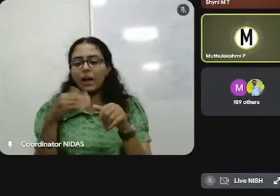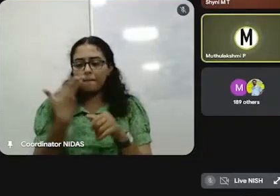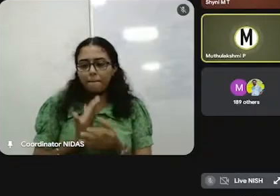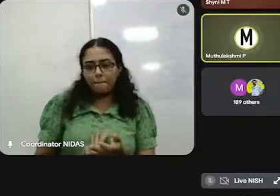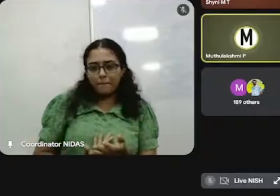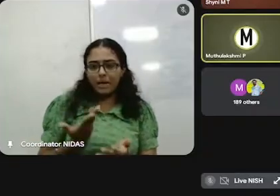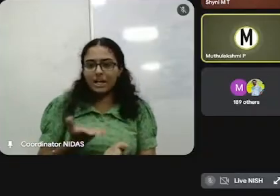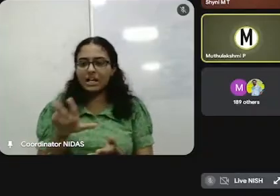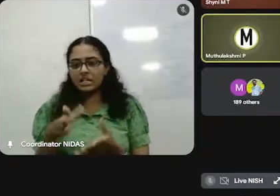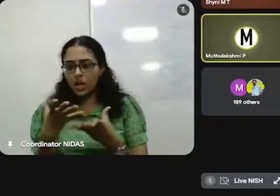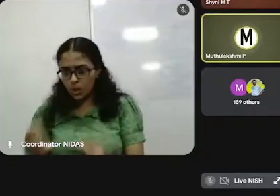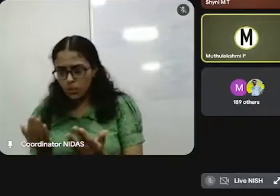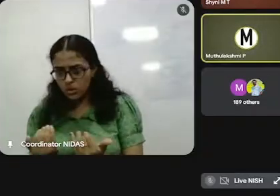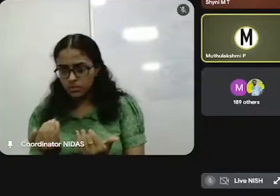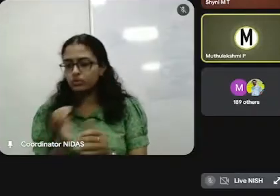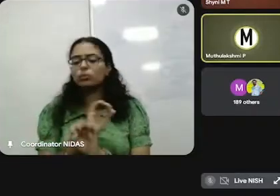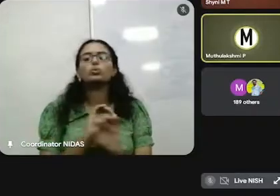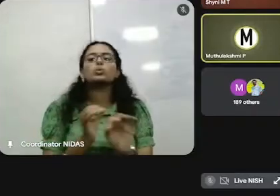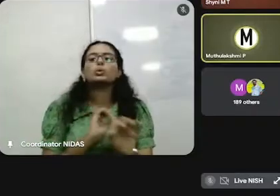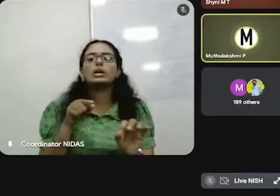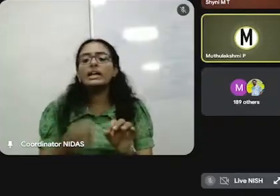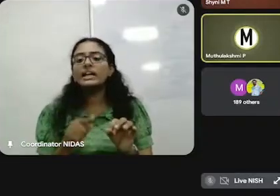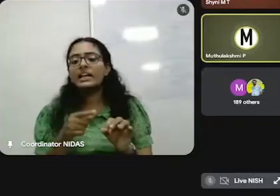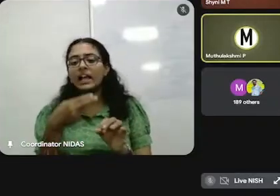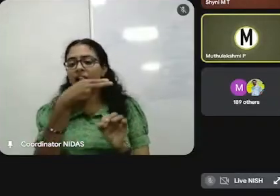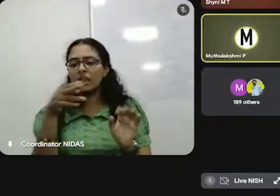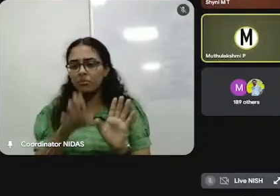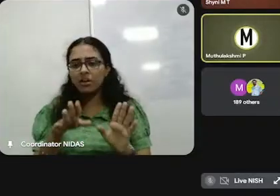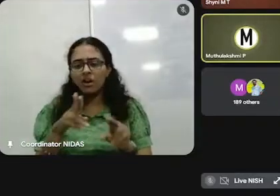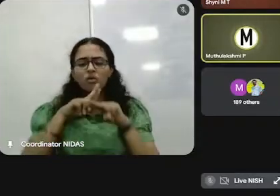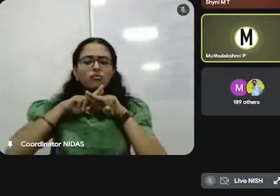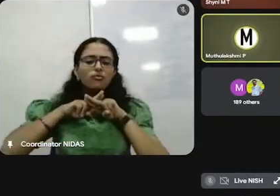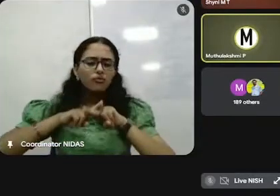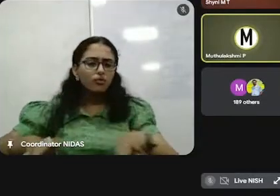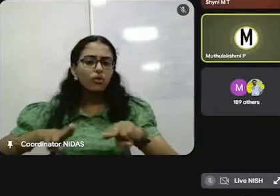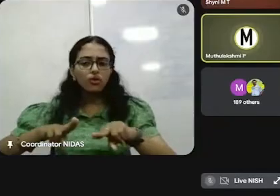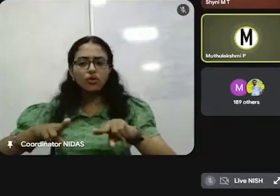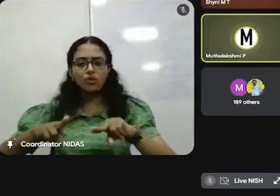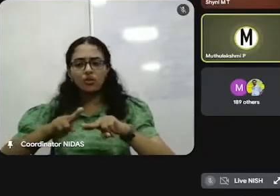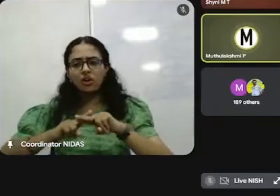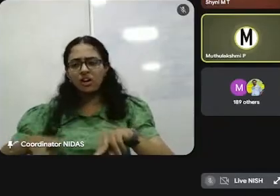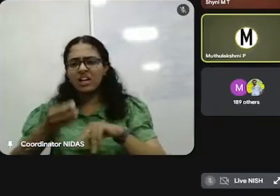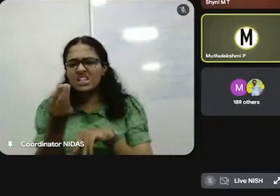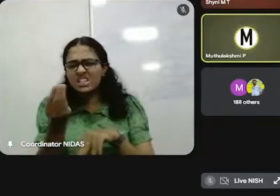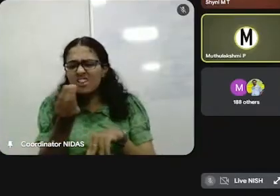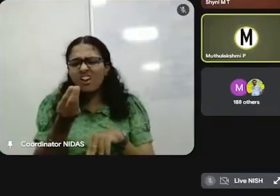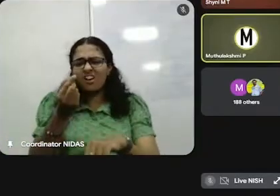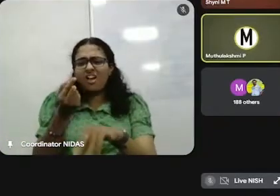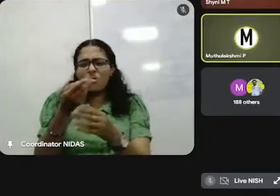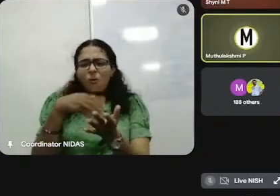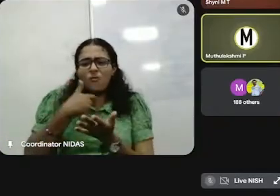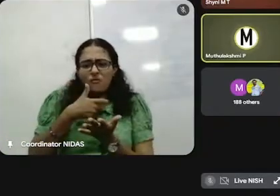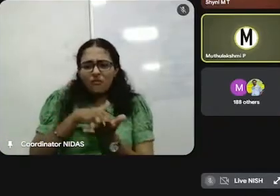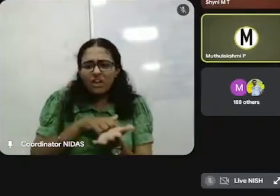name implies, residual എന്ന് പറഞ്ഞല്ലേ, അത് എല്ലാ റിക്കവറി കംപ്ലീറ്റ് ചെയ്ത പിന്നെ ഒരു ചെറുതായിട്ട് ഒരു വീക്ക്നെസ് വന്ന് ഉണ്ട്.